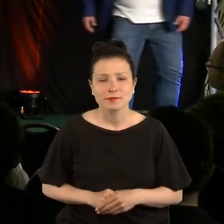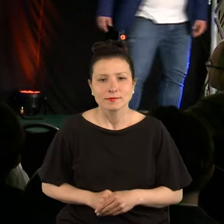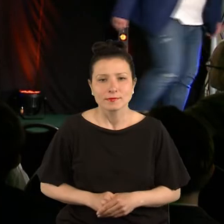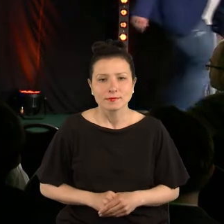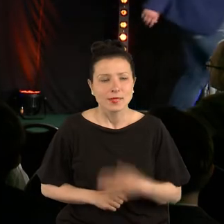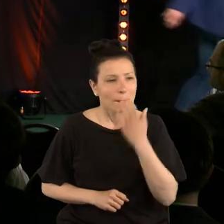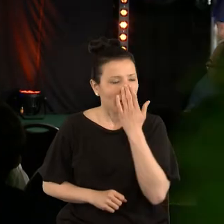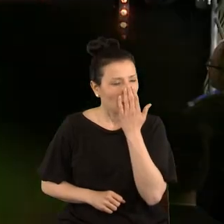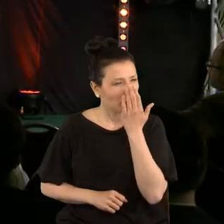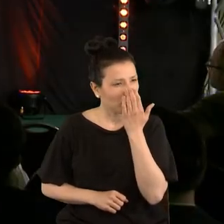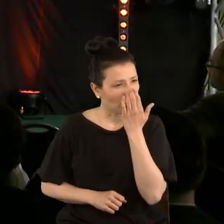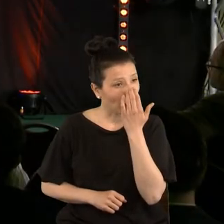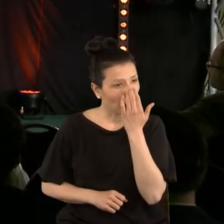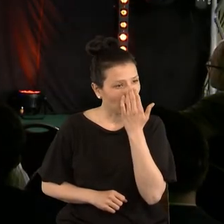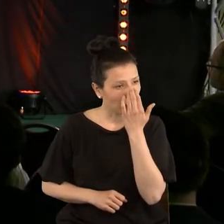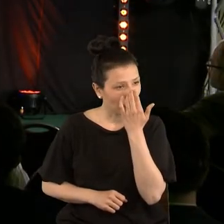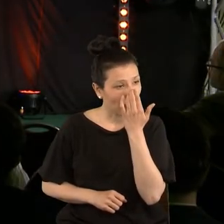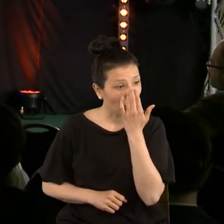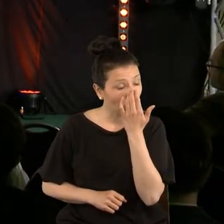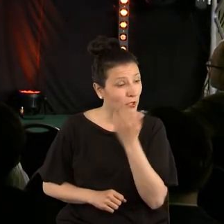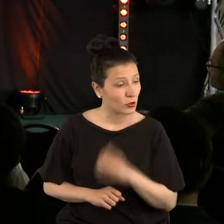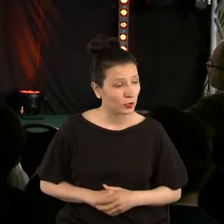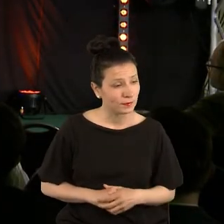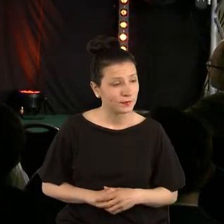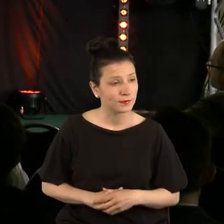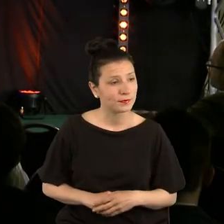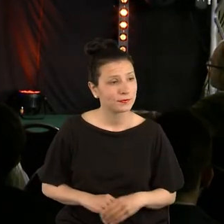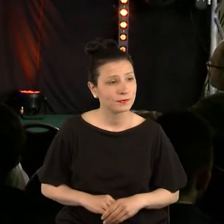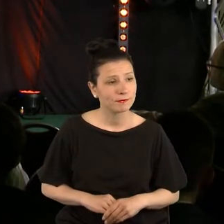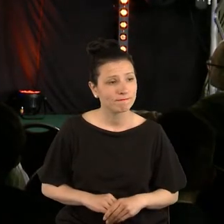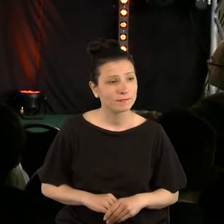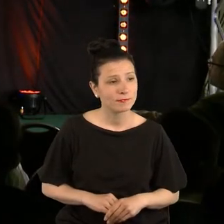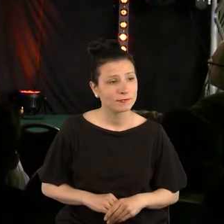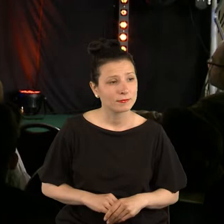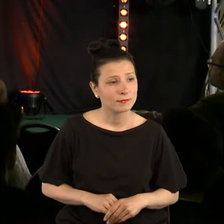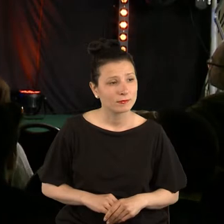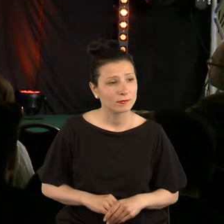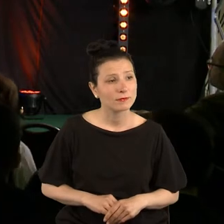Dobrze, bardzo dziękuję. Przepraszam, ale tak mi się wydawało, że